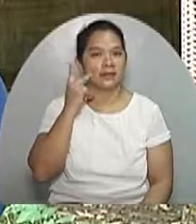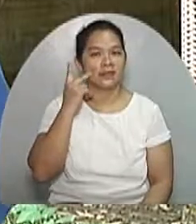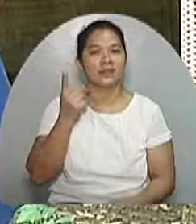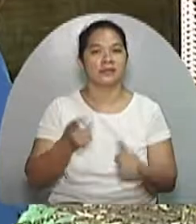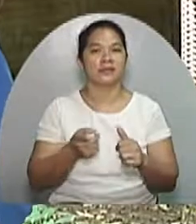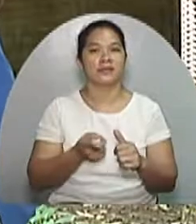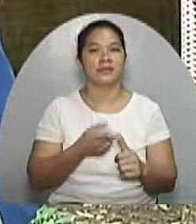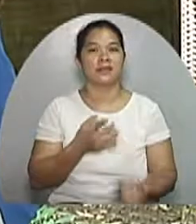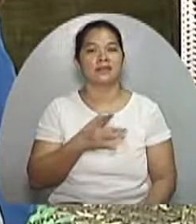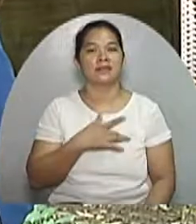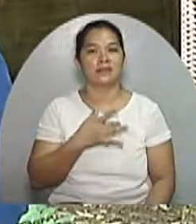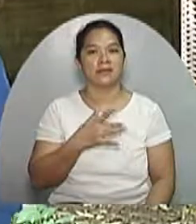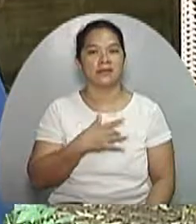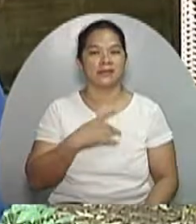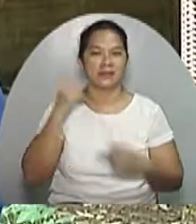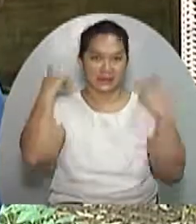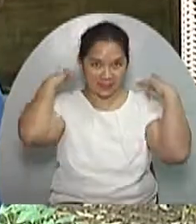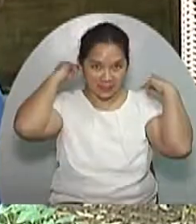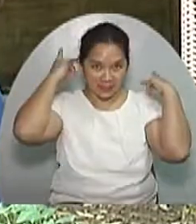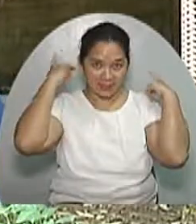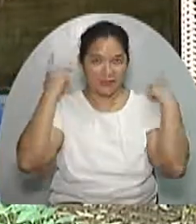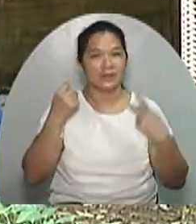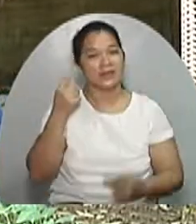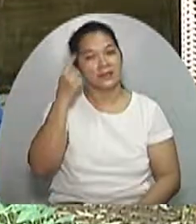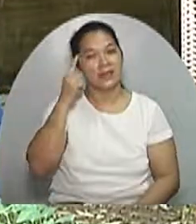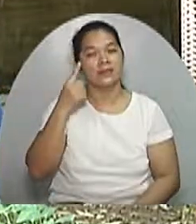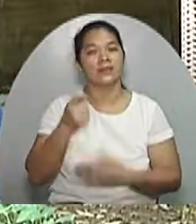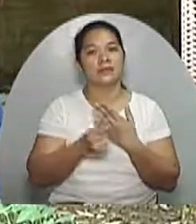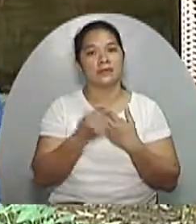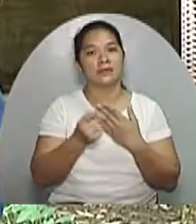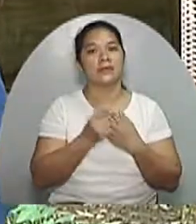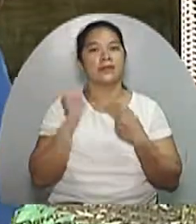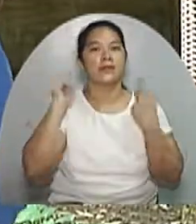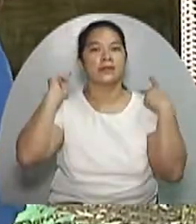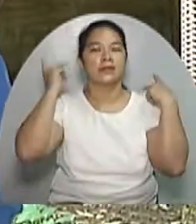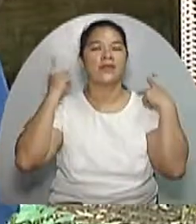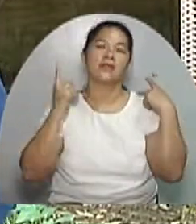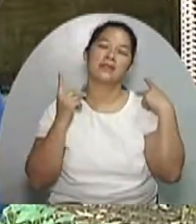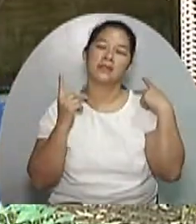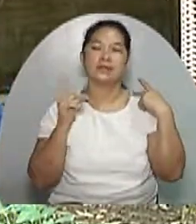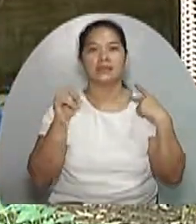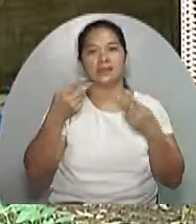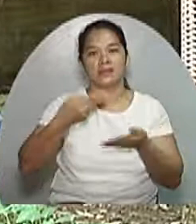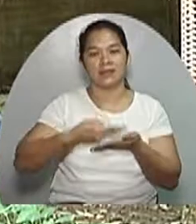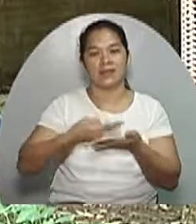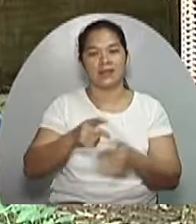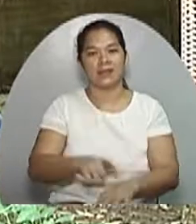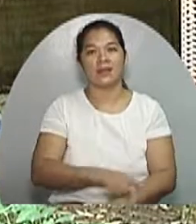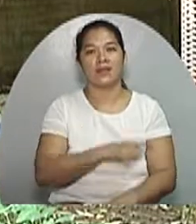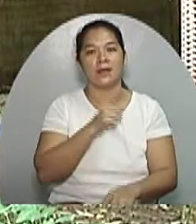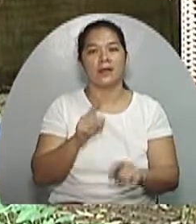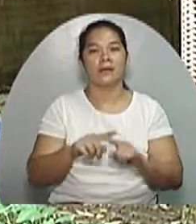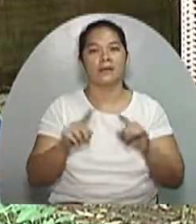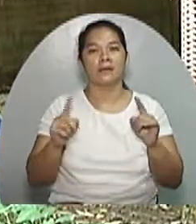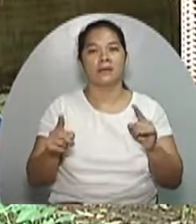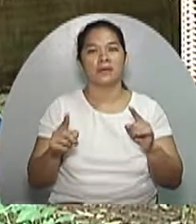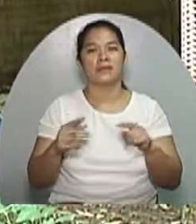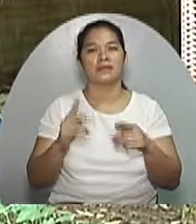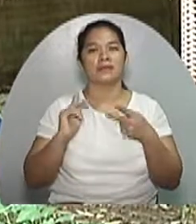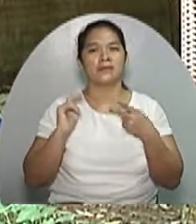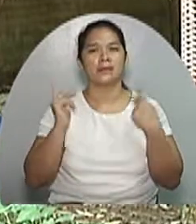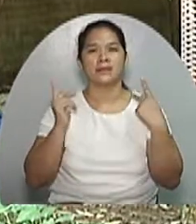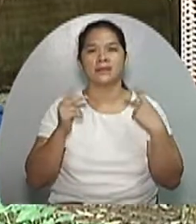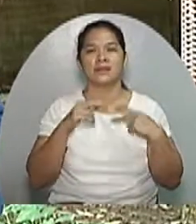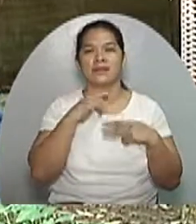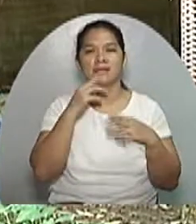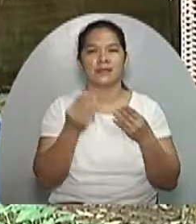Si Marian Christel nang una niyang maramdaman ang pananakit ng kanyang likod. Inakalang simpleng pananakit o ngawit sa paghiga lamang